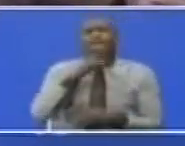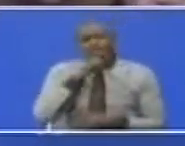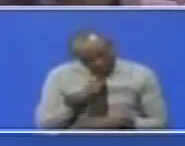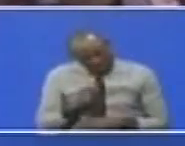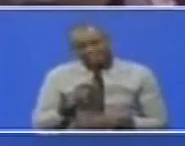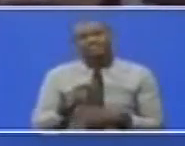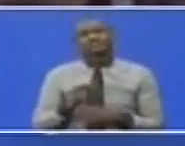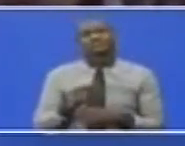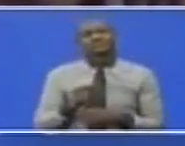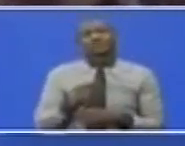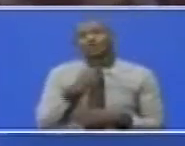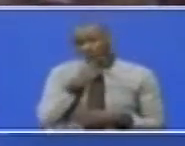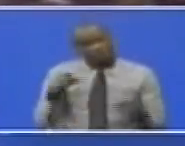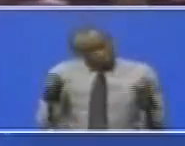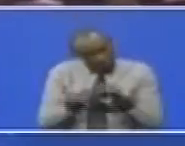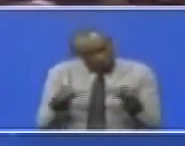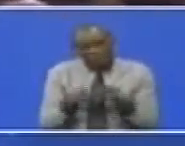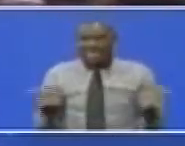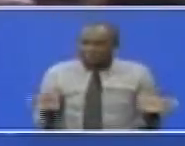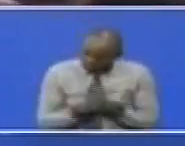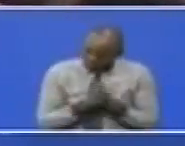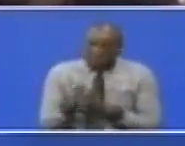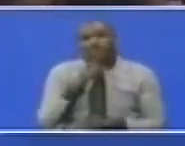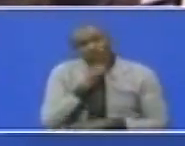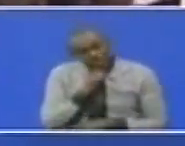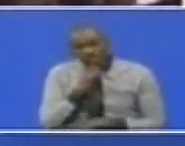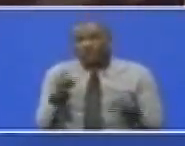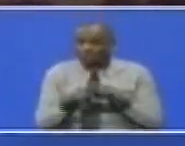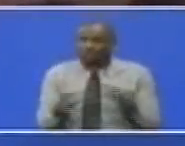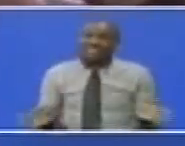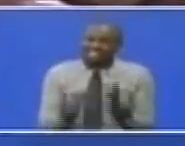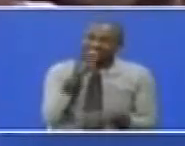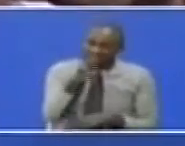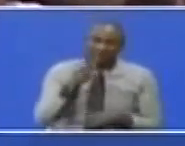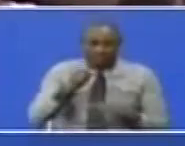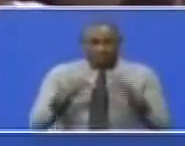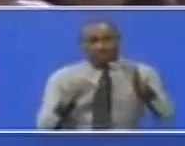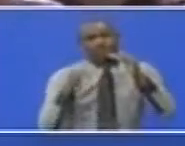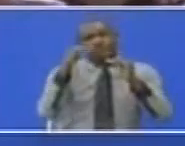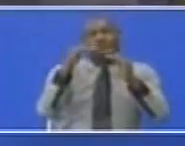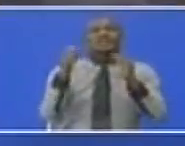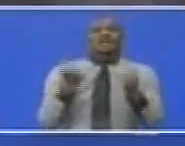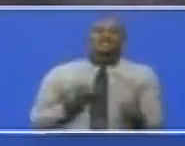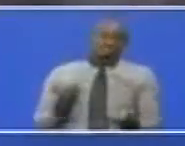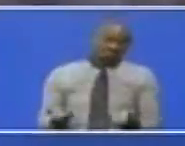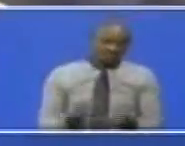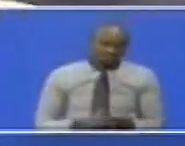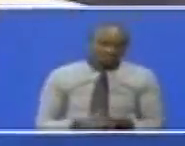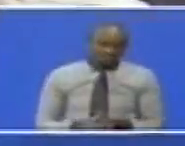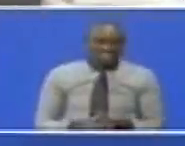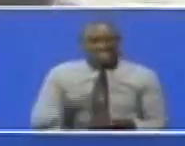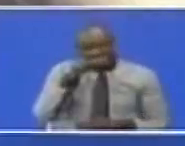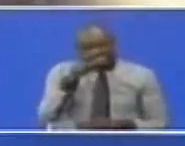boys hata wao wae motivated, hata wao waweze kufika kiwango ambao hata wasichana wanafika. Ongezeko